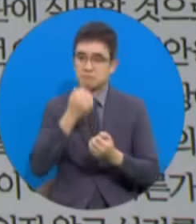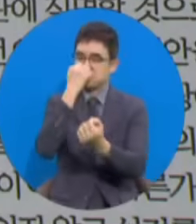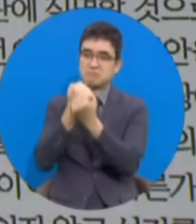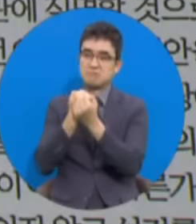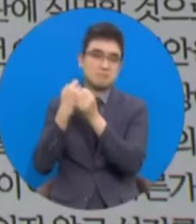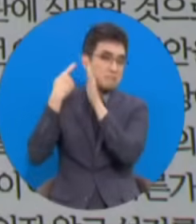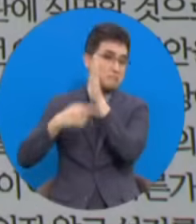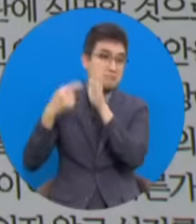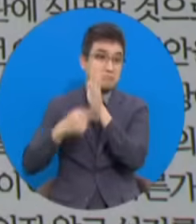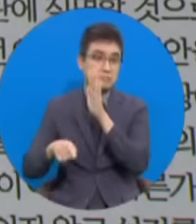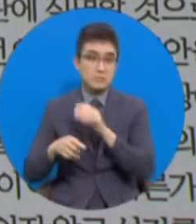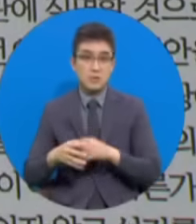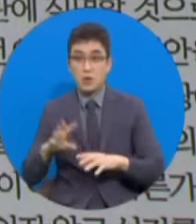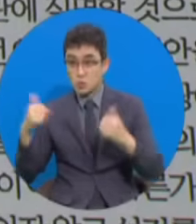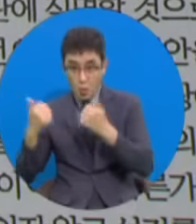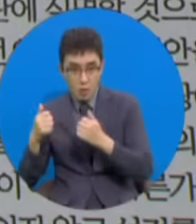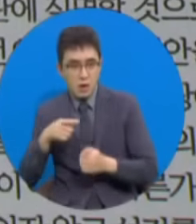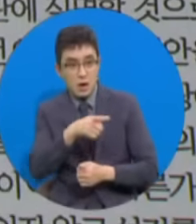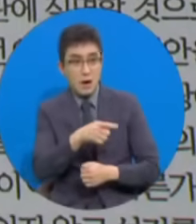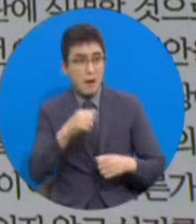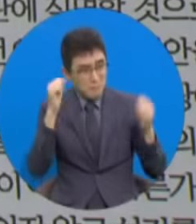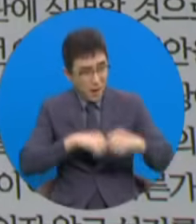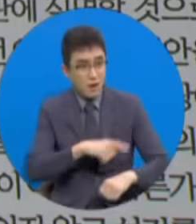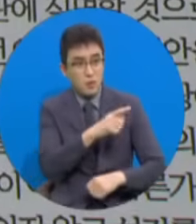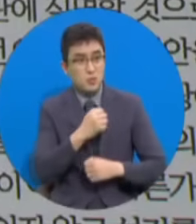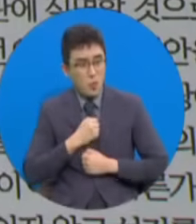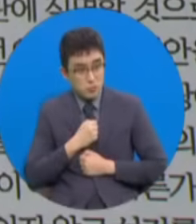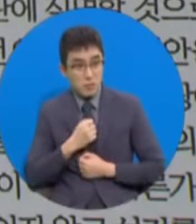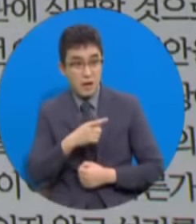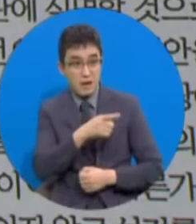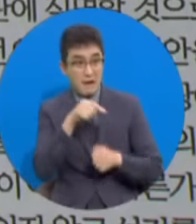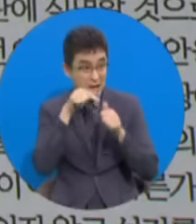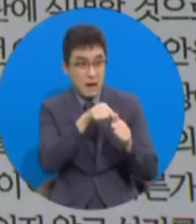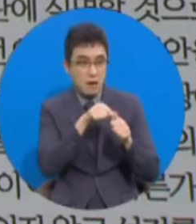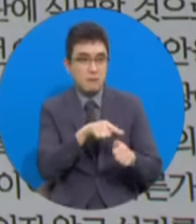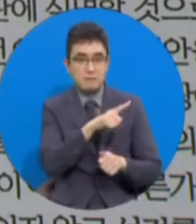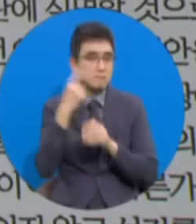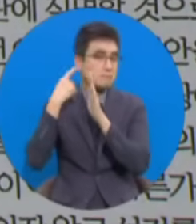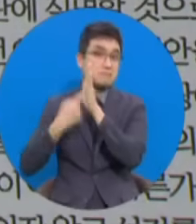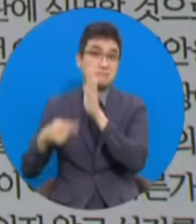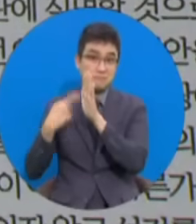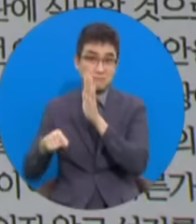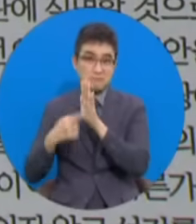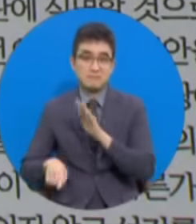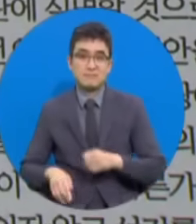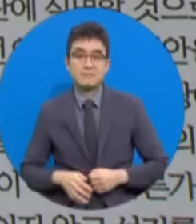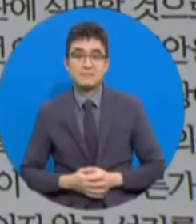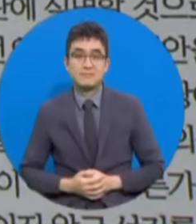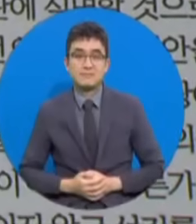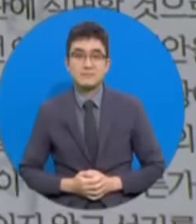걷어차졌다. 망한다는데도. 여러분 어떻게 생각하십니까? 잠시 후에 이야기 나눠보겠습니다.